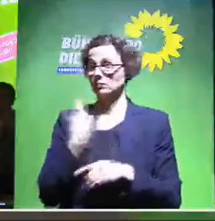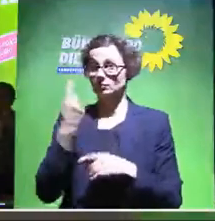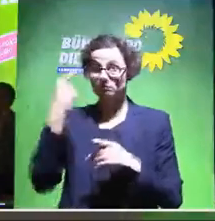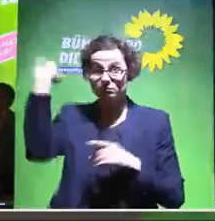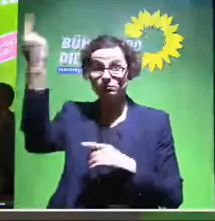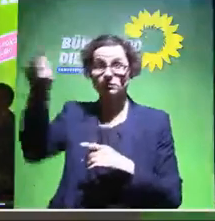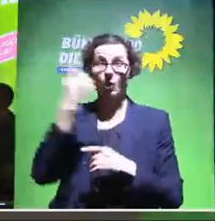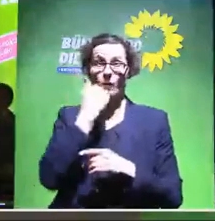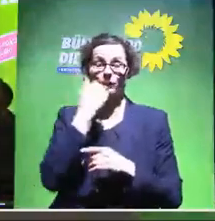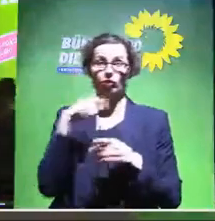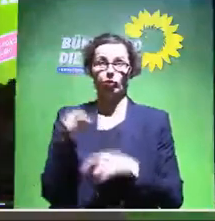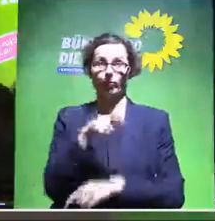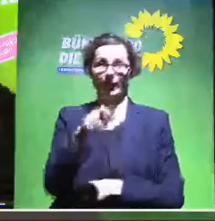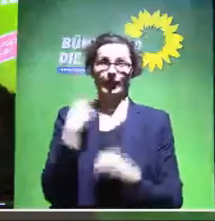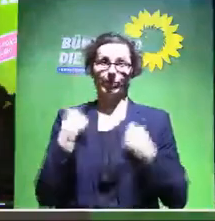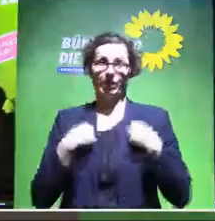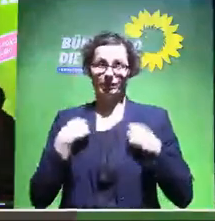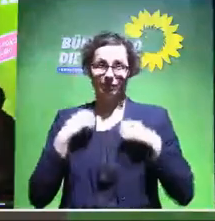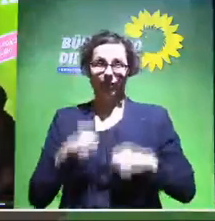baden.